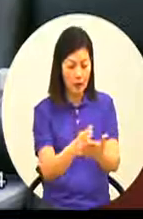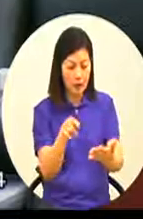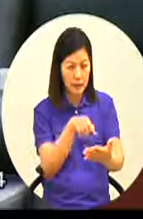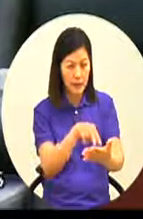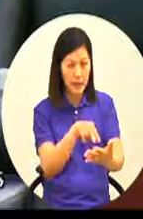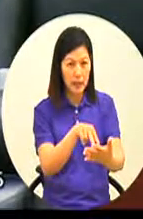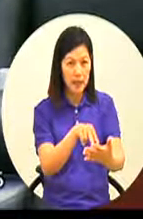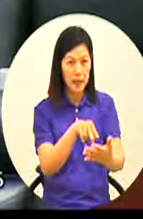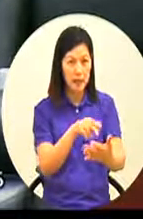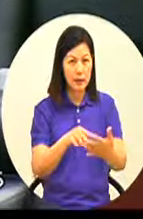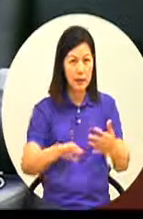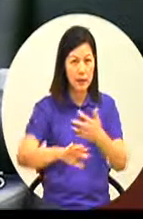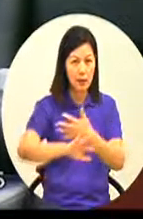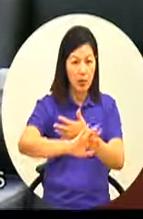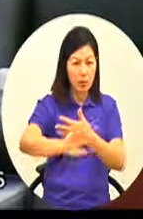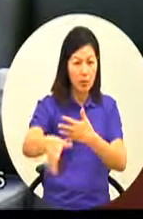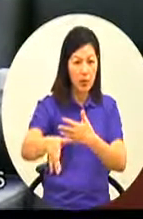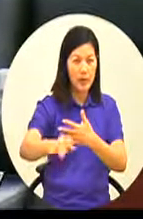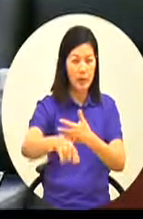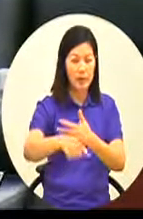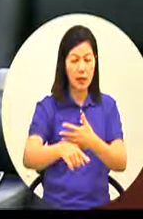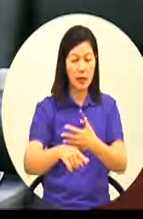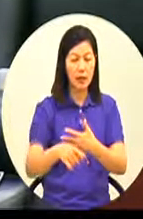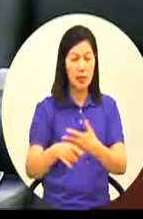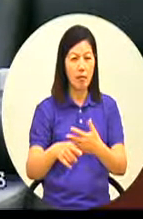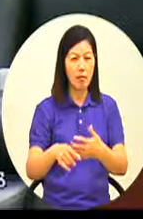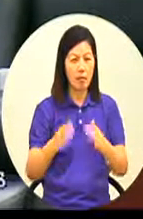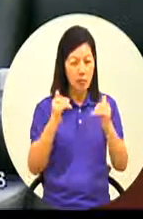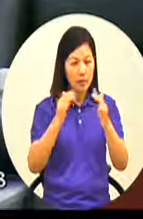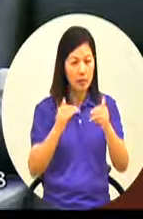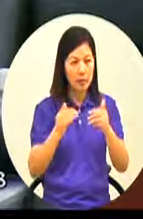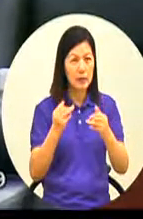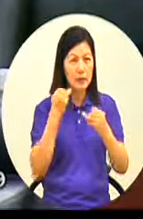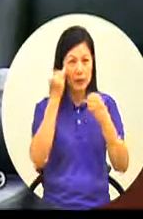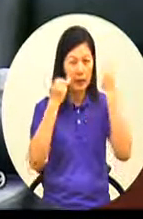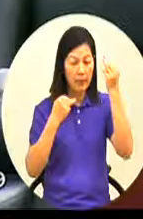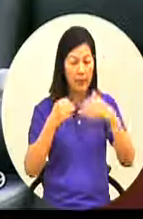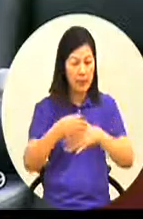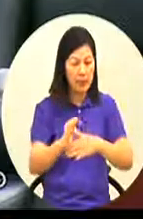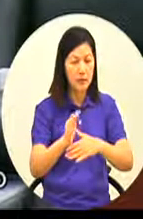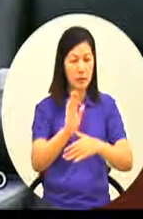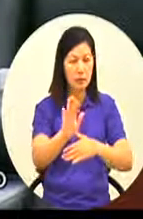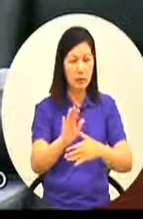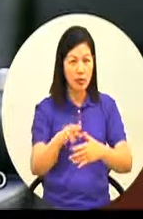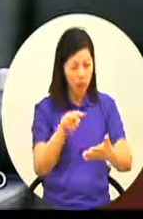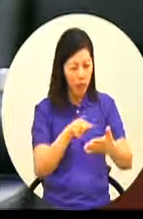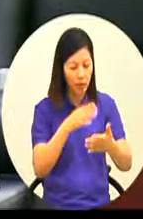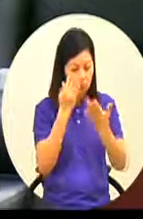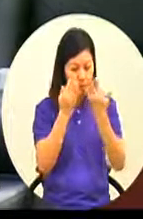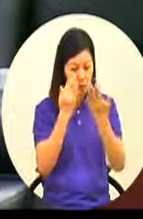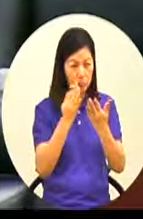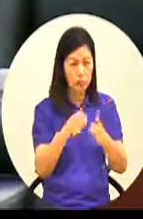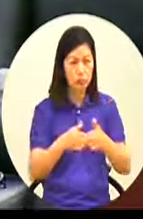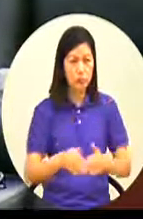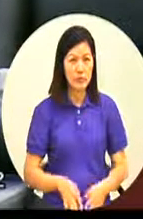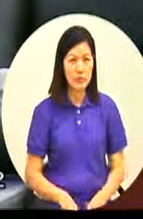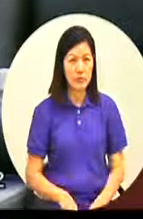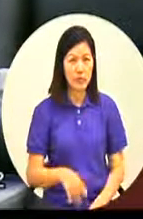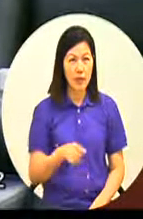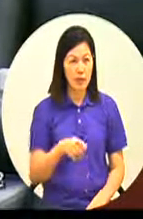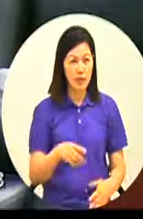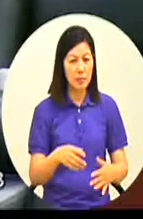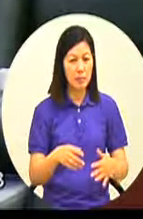里面写外交礼仪上有一个姐妹县，那你再给它看清楚一下哦。你们的官方